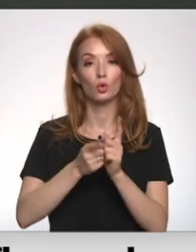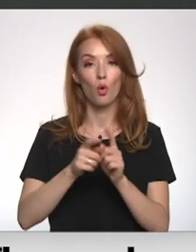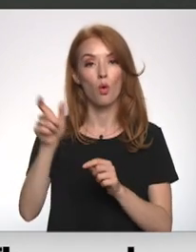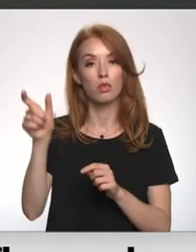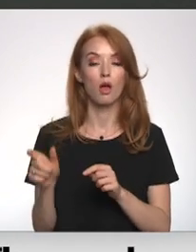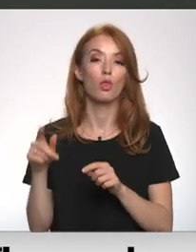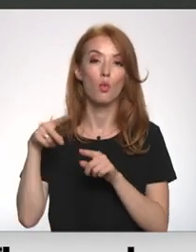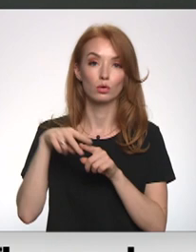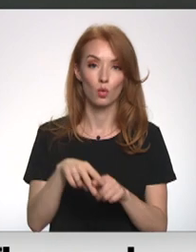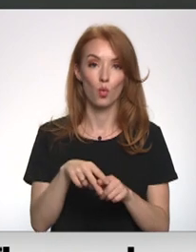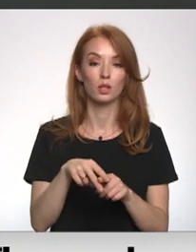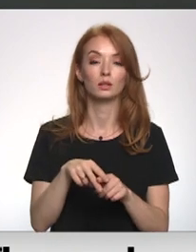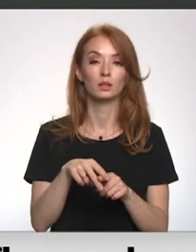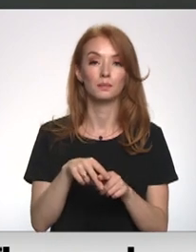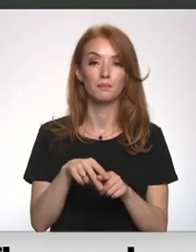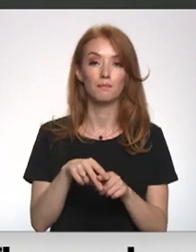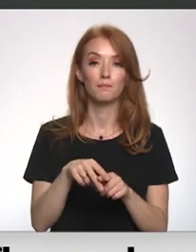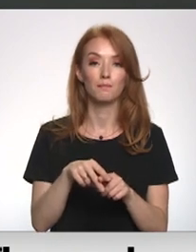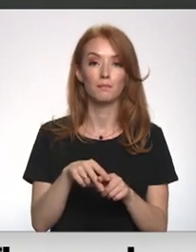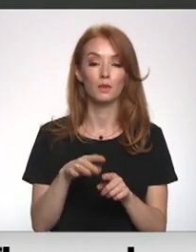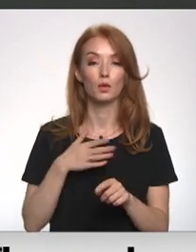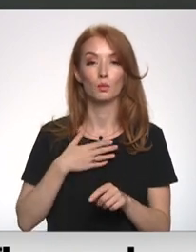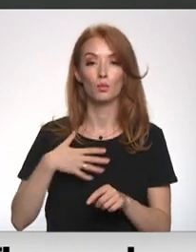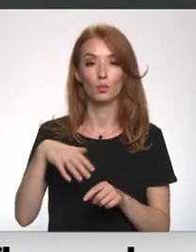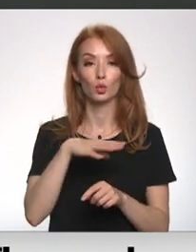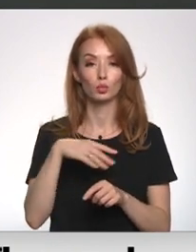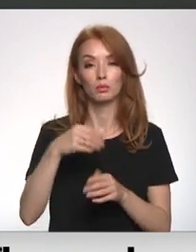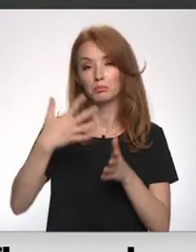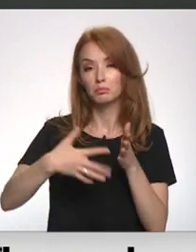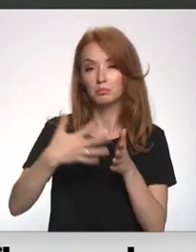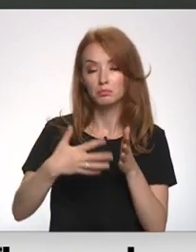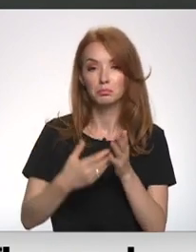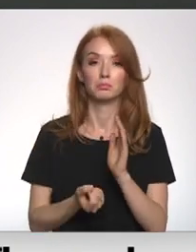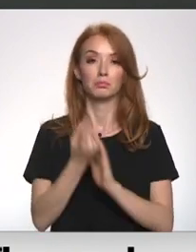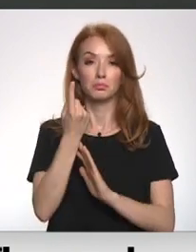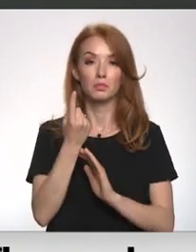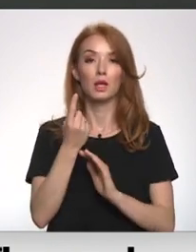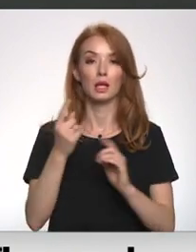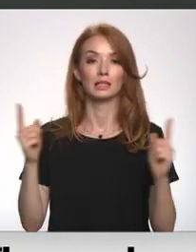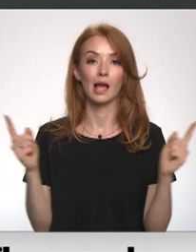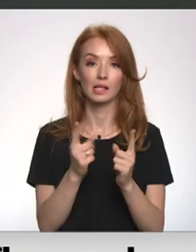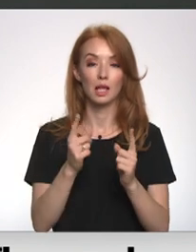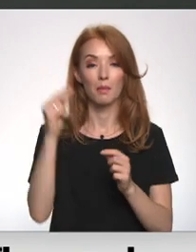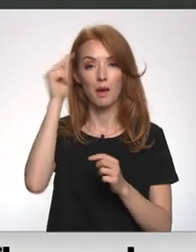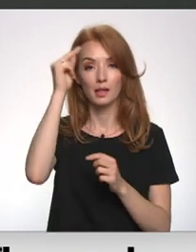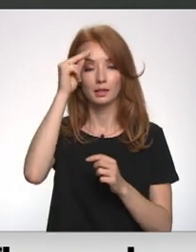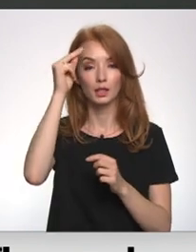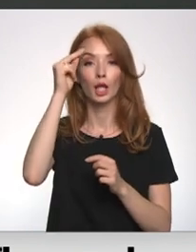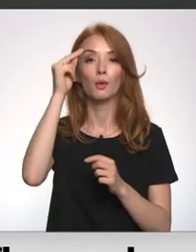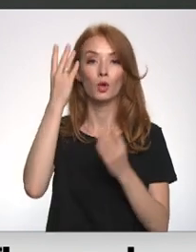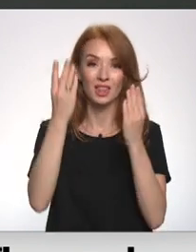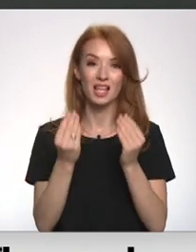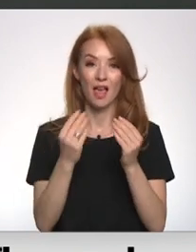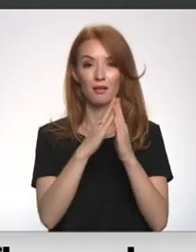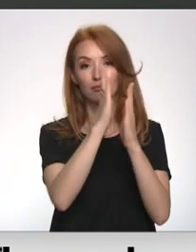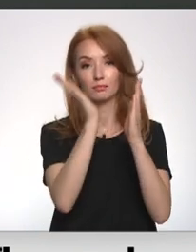noslodzi. Tas mūsu aprēķina rāda, ka tas ļautu saīsināt mācību dienas ilgumu par 1 līdz 2